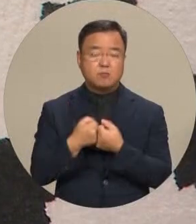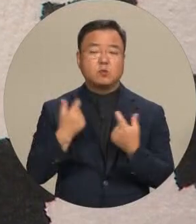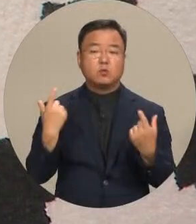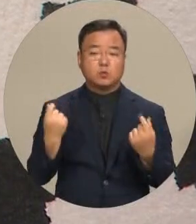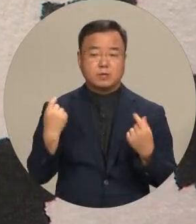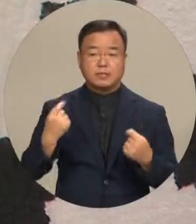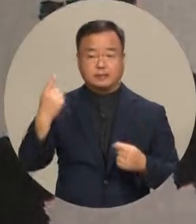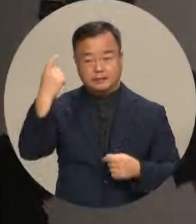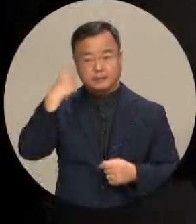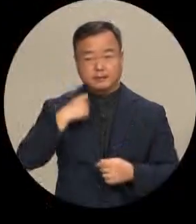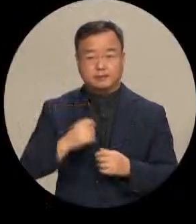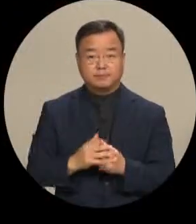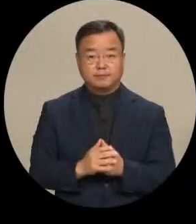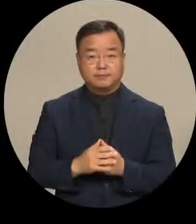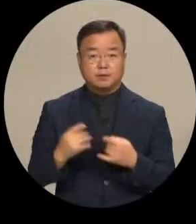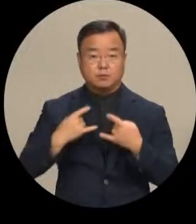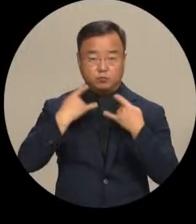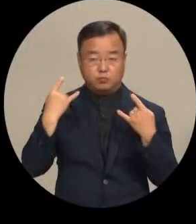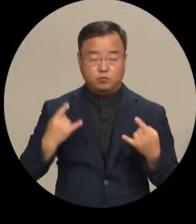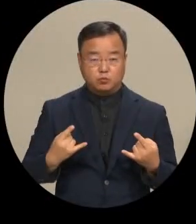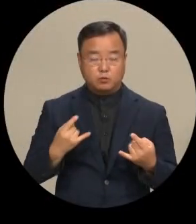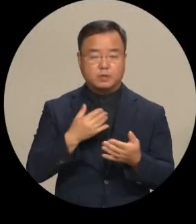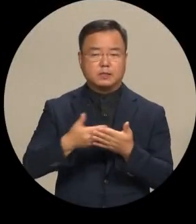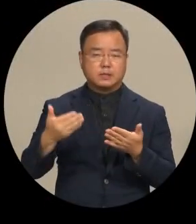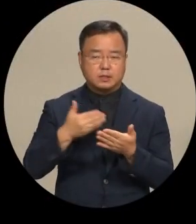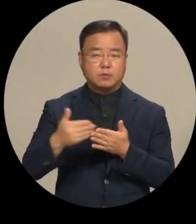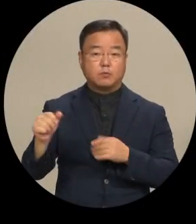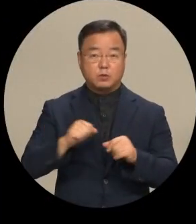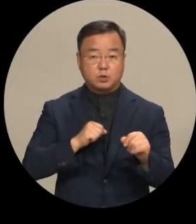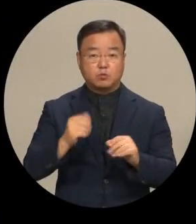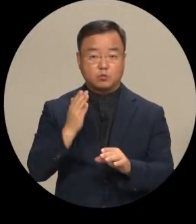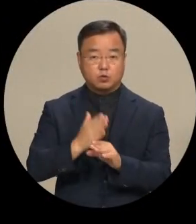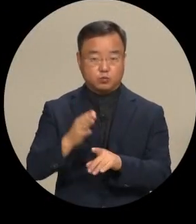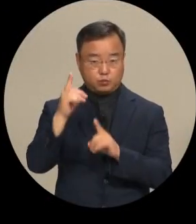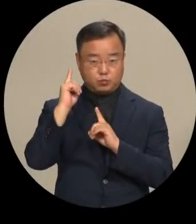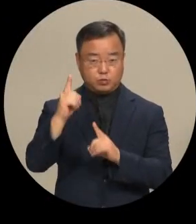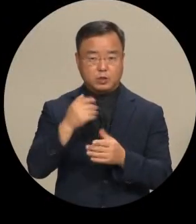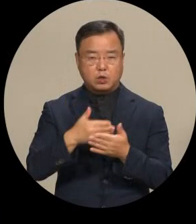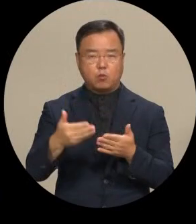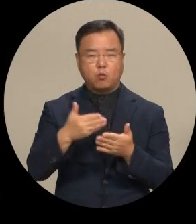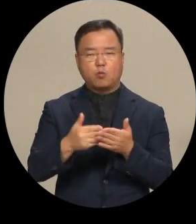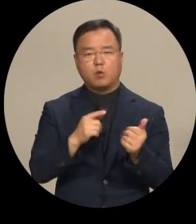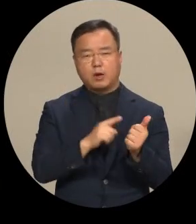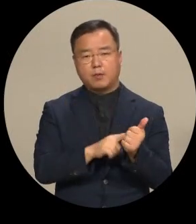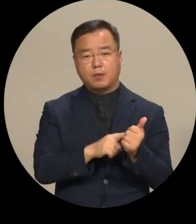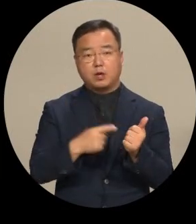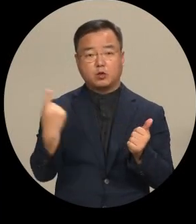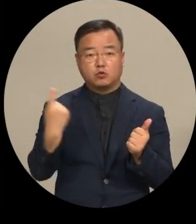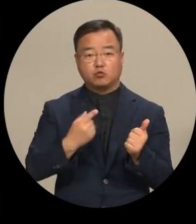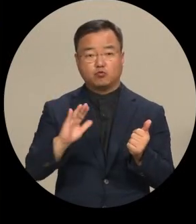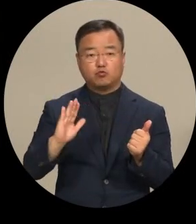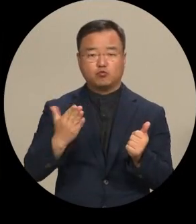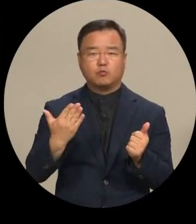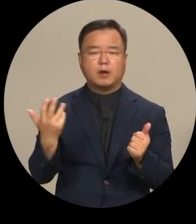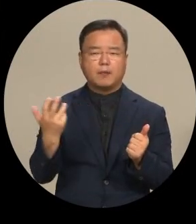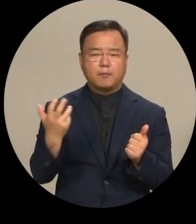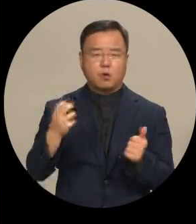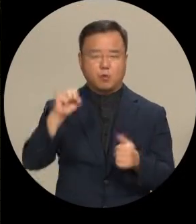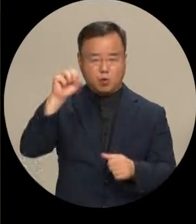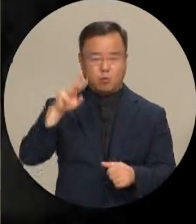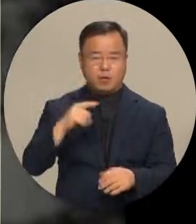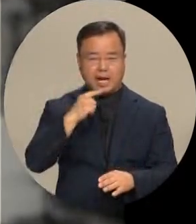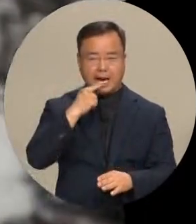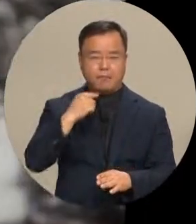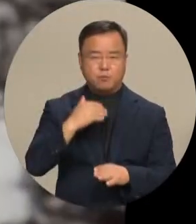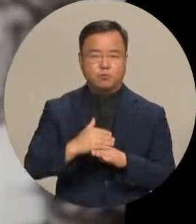보입니다. 프랑스에서 작품 활동을 이어가던 이 화백에게 1980년 광주 민주화운동